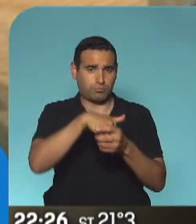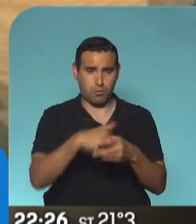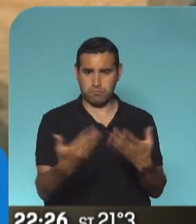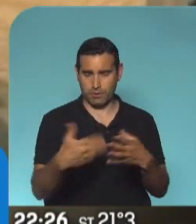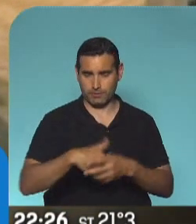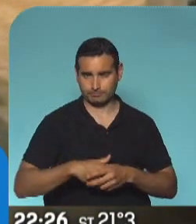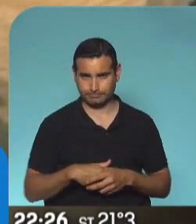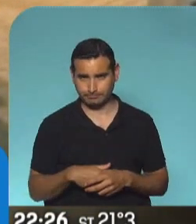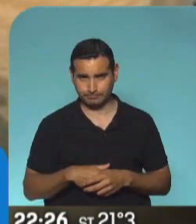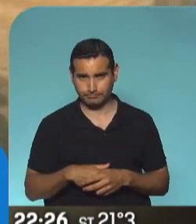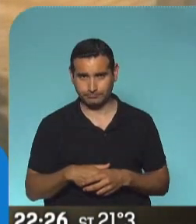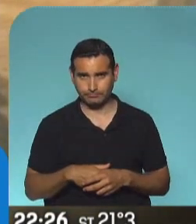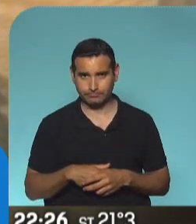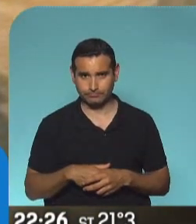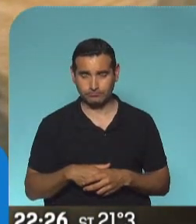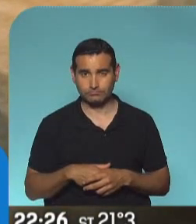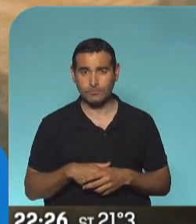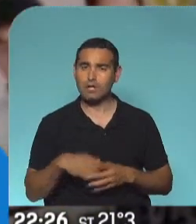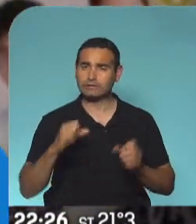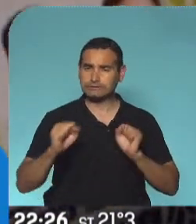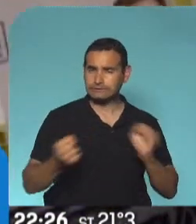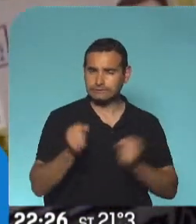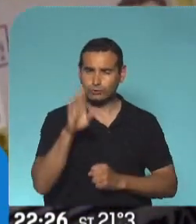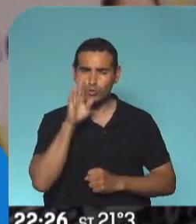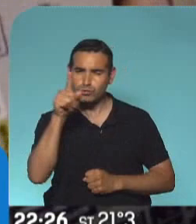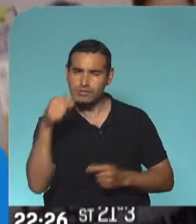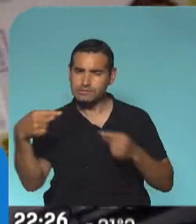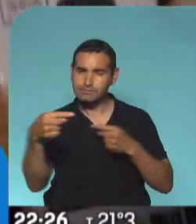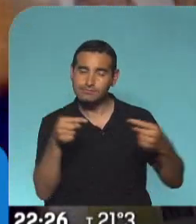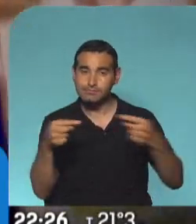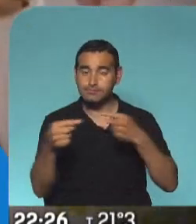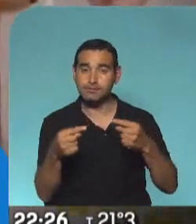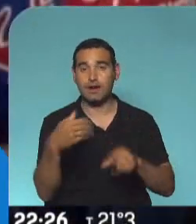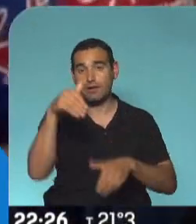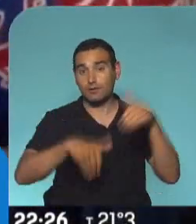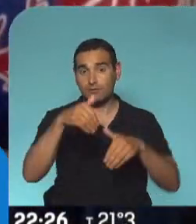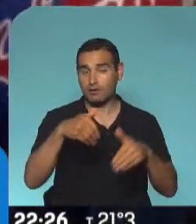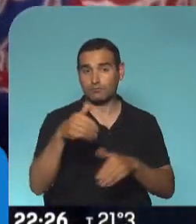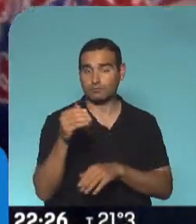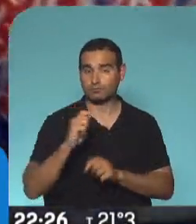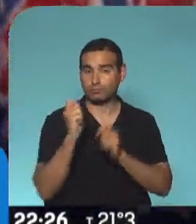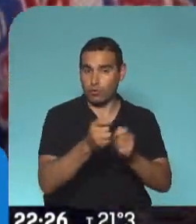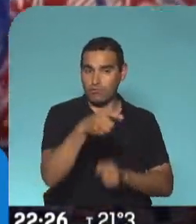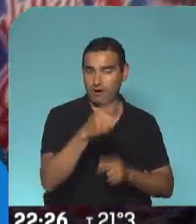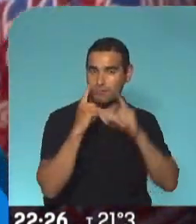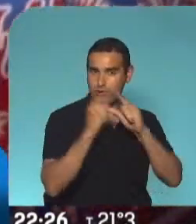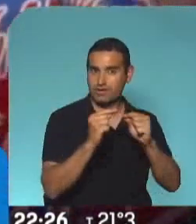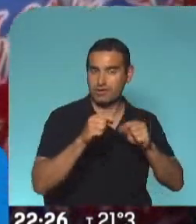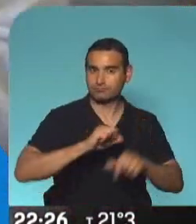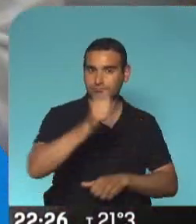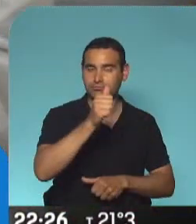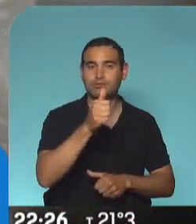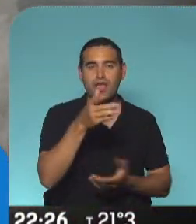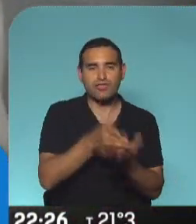移。 Más allá de las tensiones con Estados Unidos, el espaldarazo en las urnas al movimiento que pugna por la ampliación de los